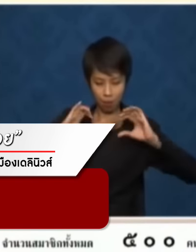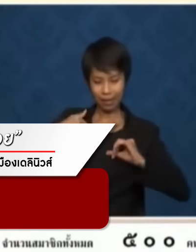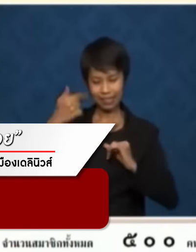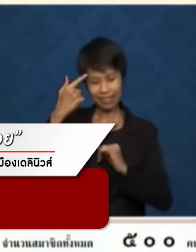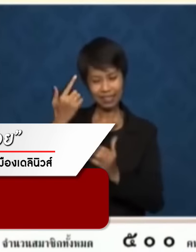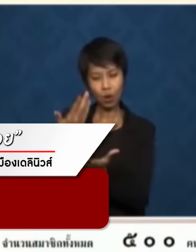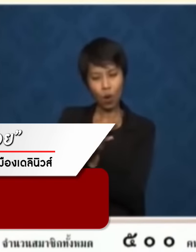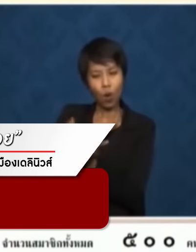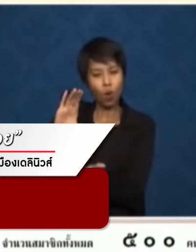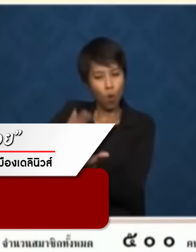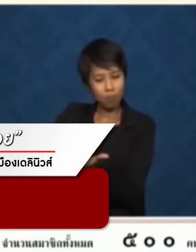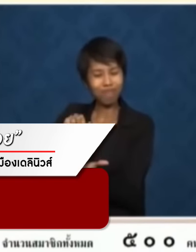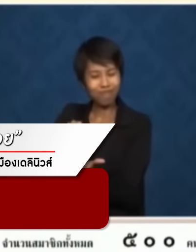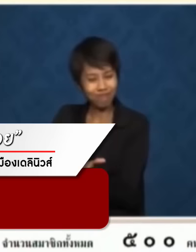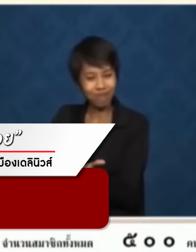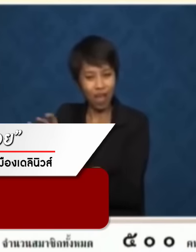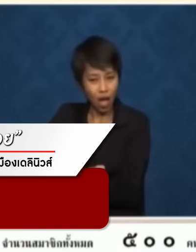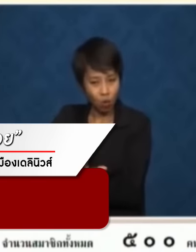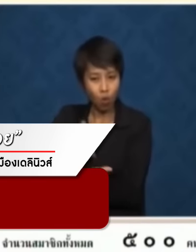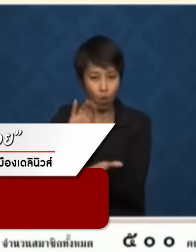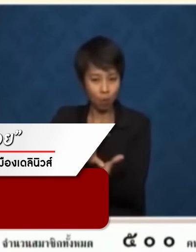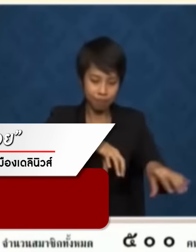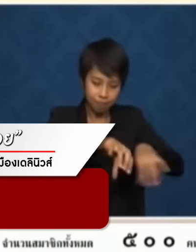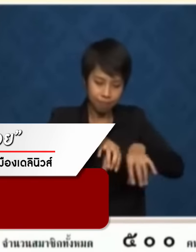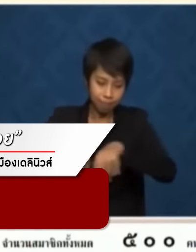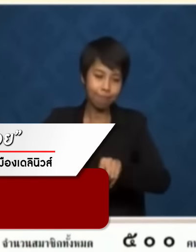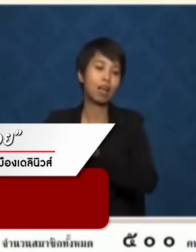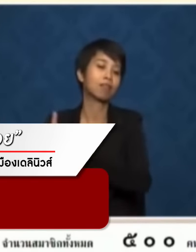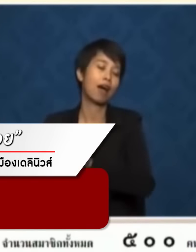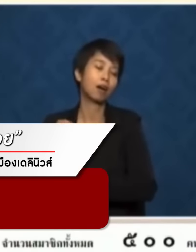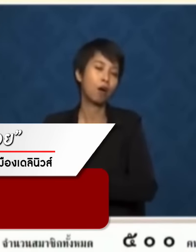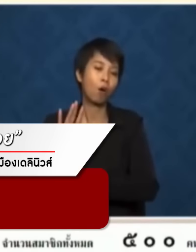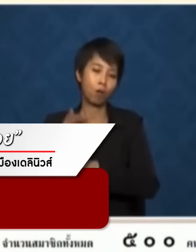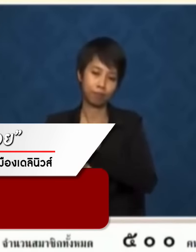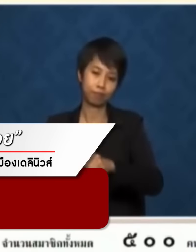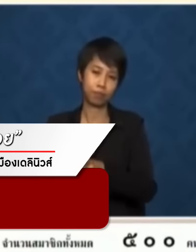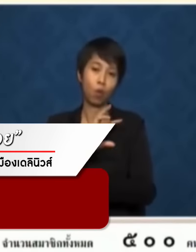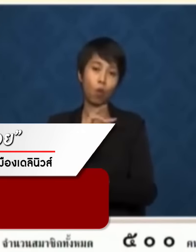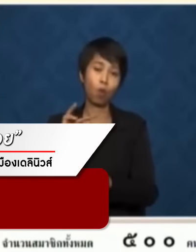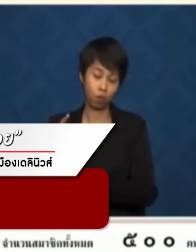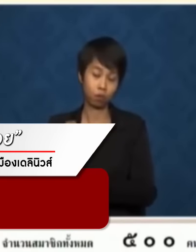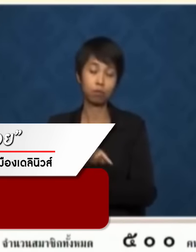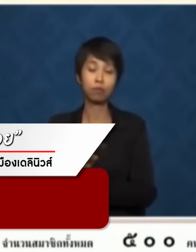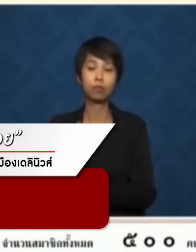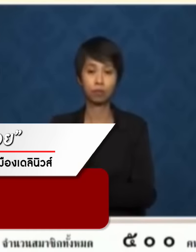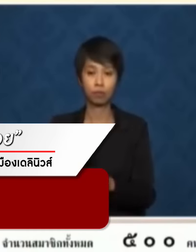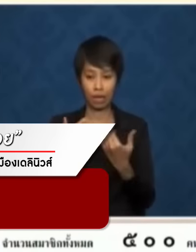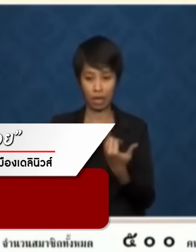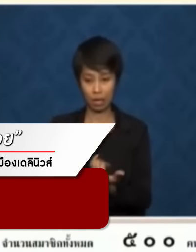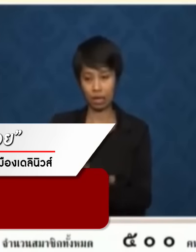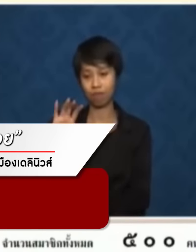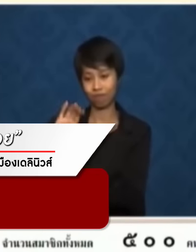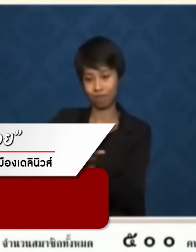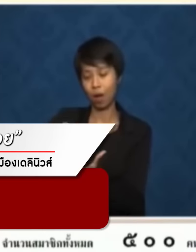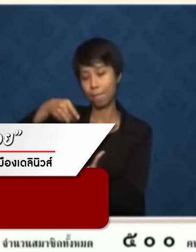ลาเป็นต้นไปเนี่ยวันไหนก็ได้นะครับเค้าก็บอกว่าไตรมาส4นะครับไตรมาส4ก็คือ3เดือนหลังของปีตุลาพฤศจิก